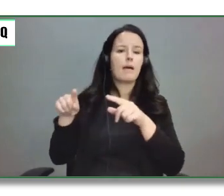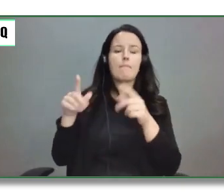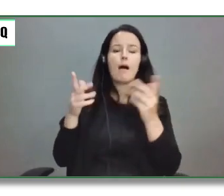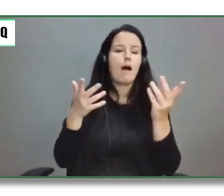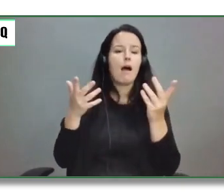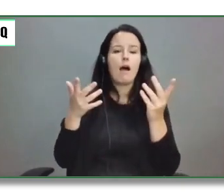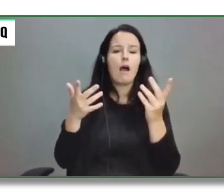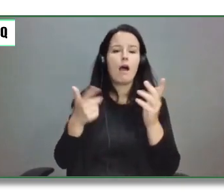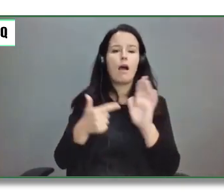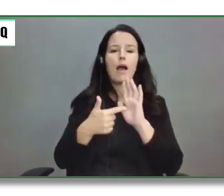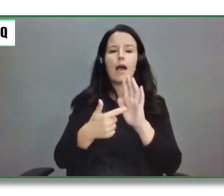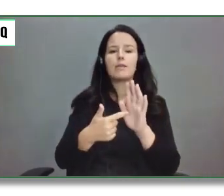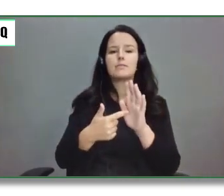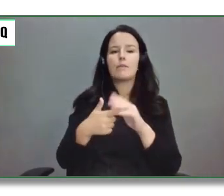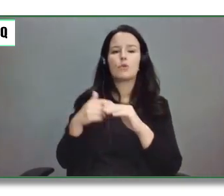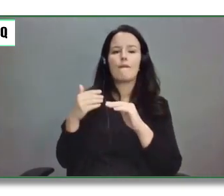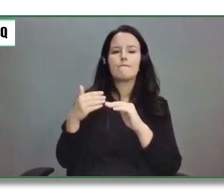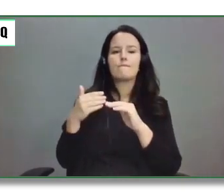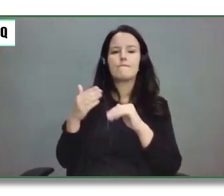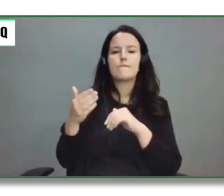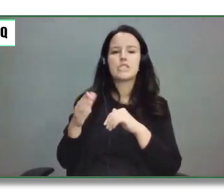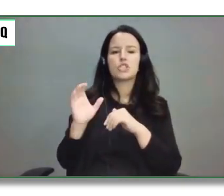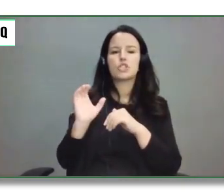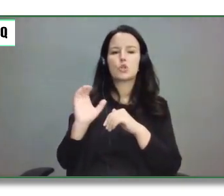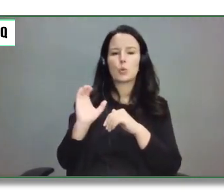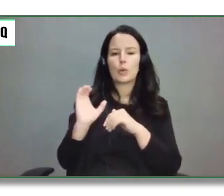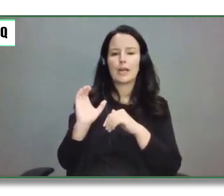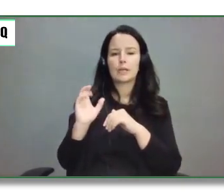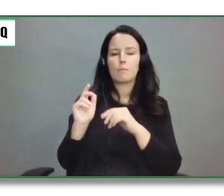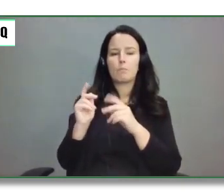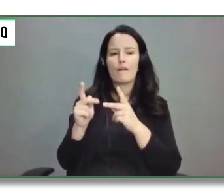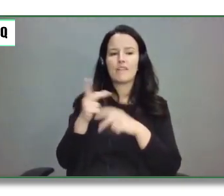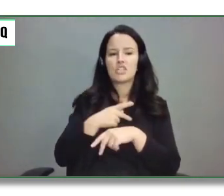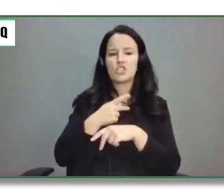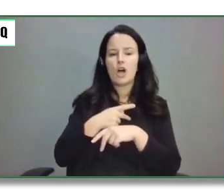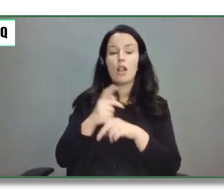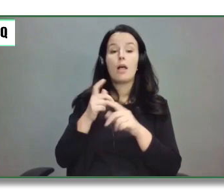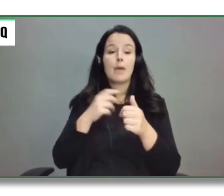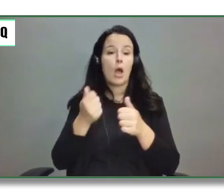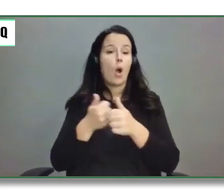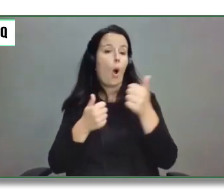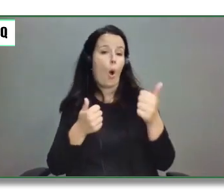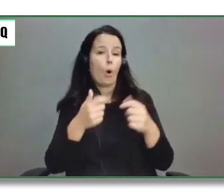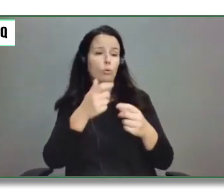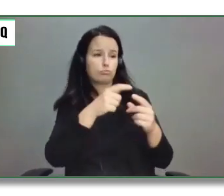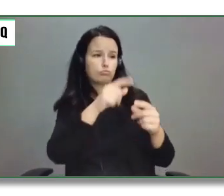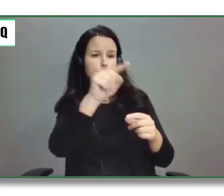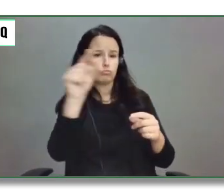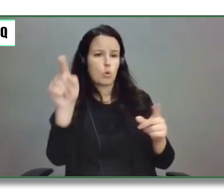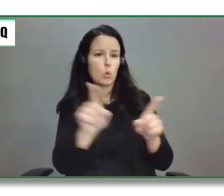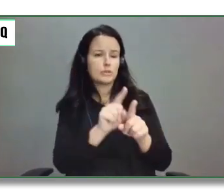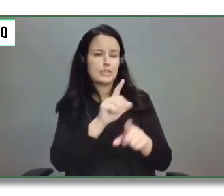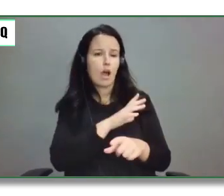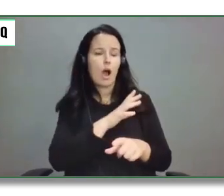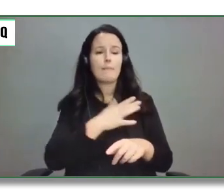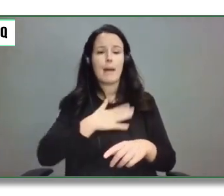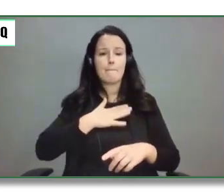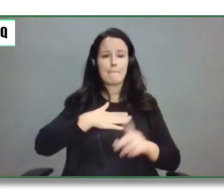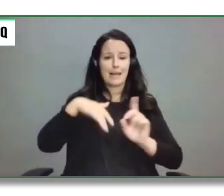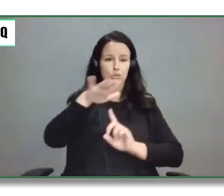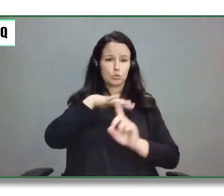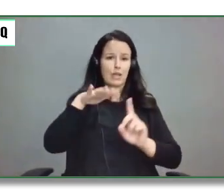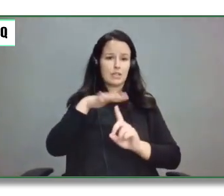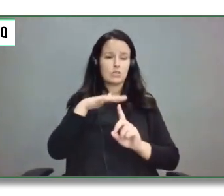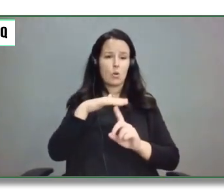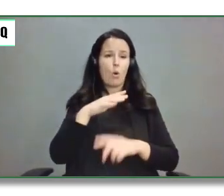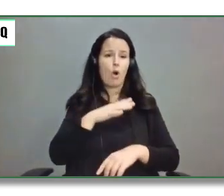de Fish Creek Provincial et dans certains autres endroits, mais dans mon cas, moi, j'ai eu accès par